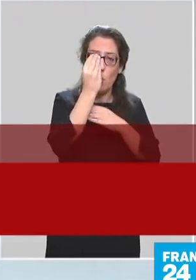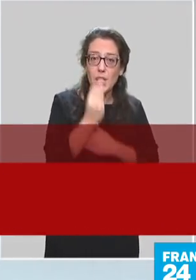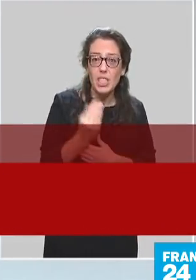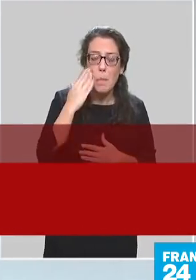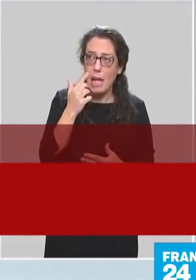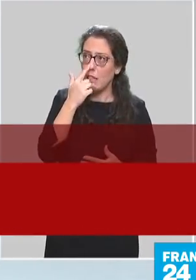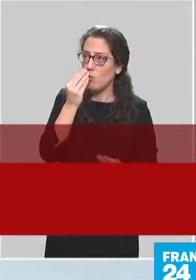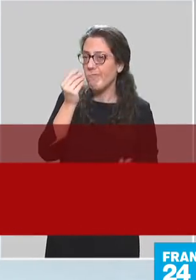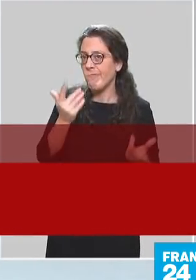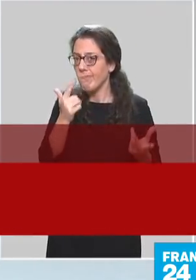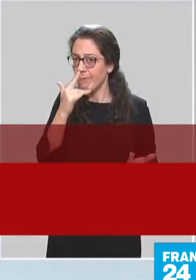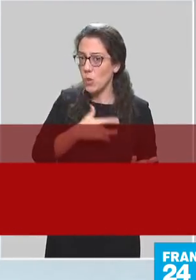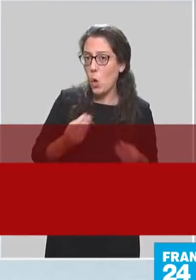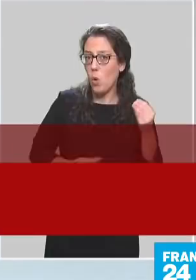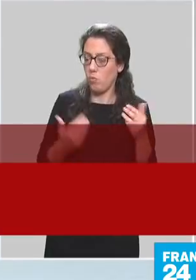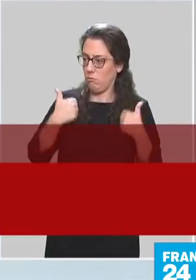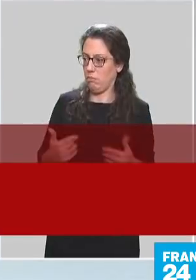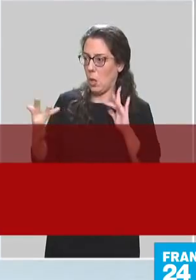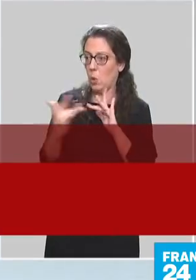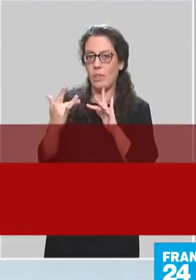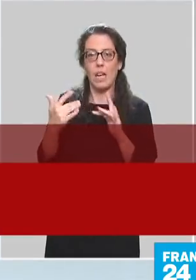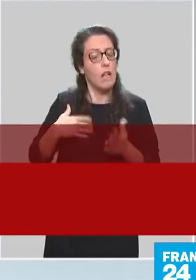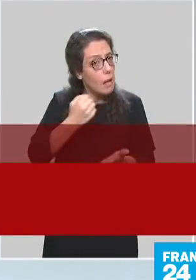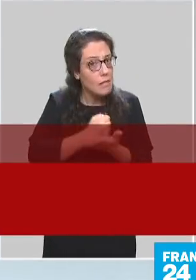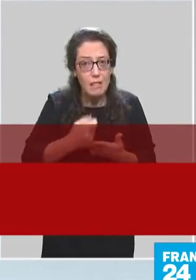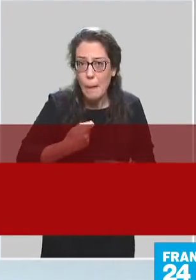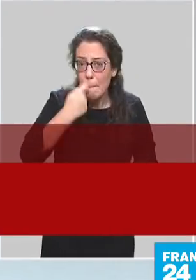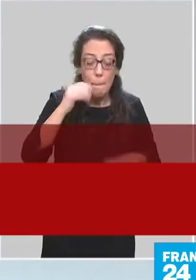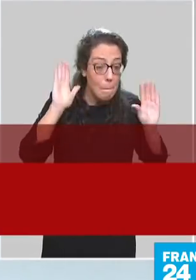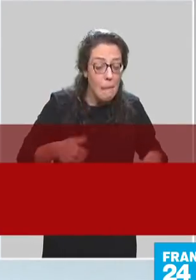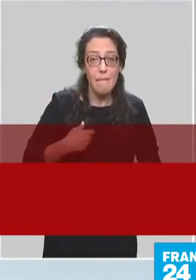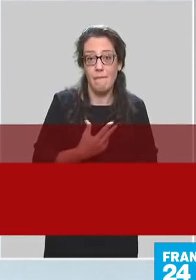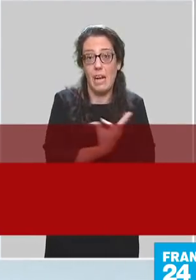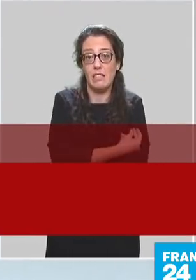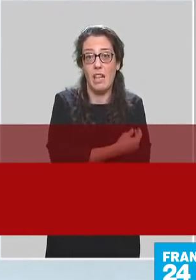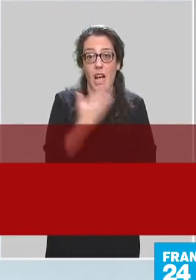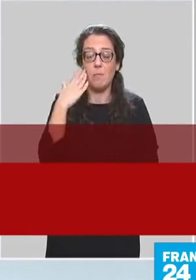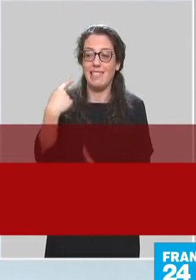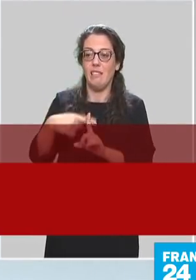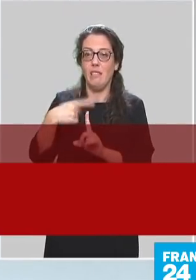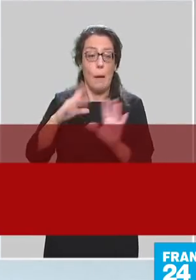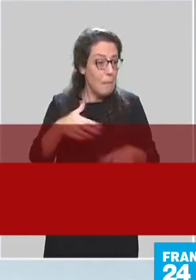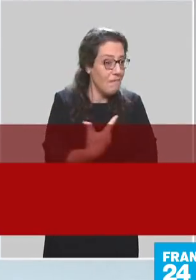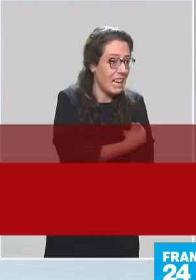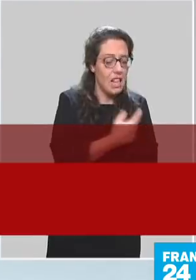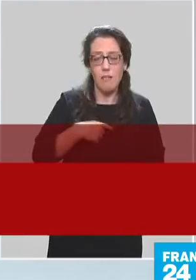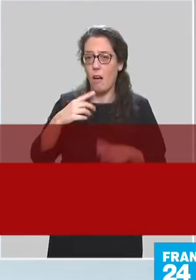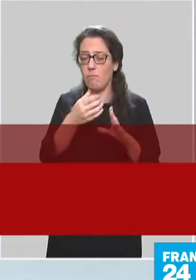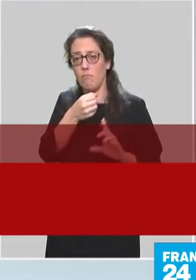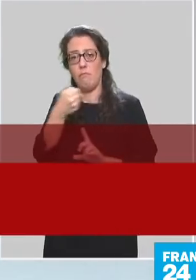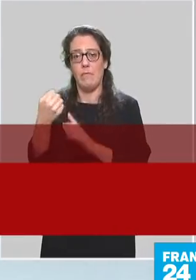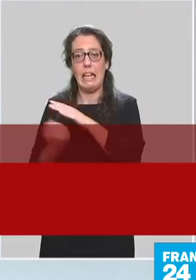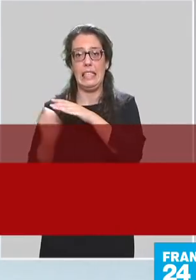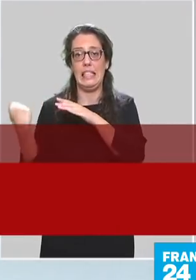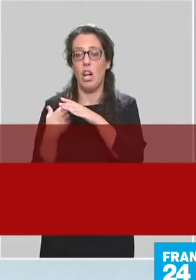si je suis cas contact, je me fais tester, même si je suis vacciné. Si je suis positif, même vacciné, je m'isole immédiatement et